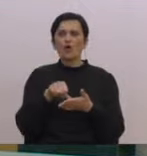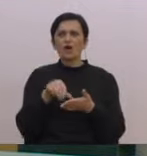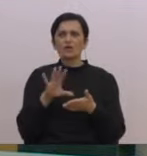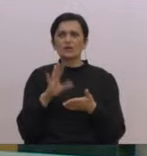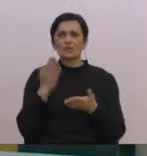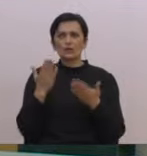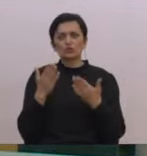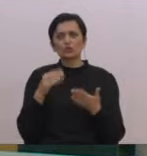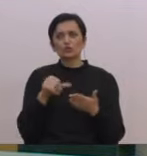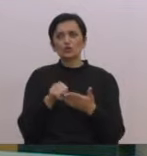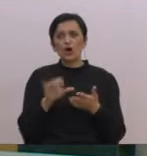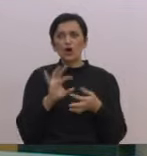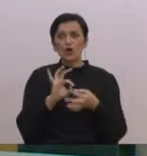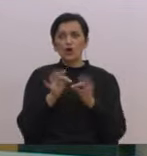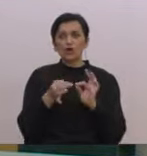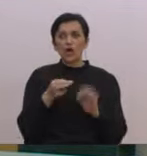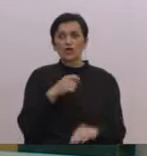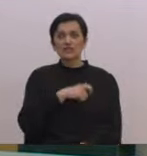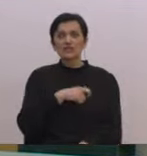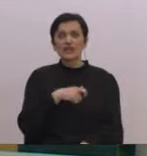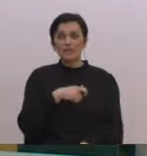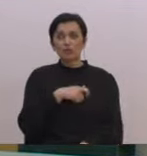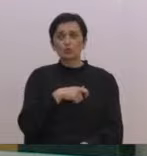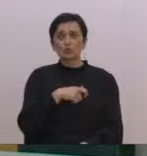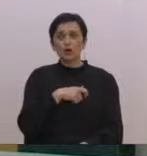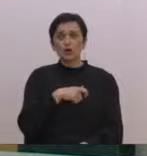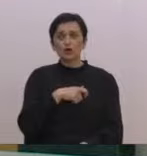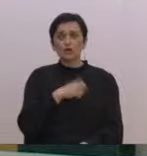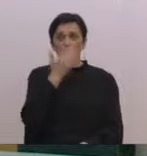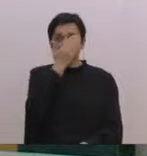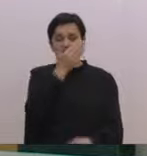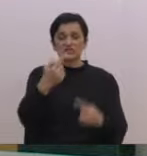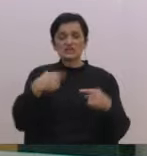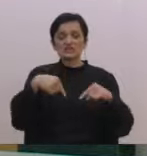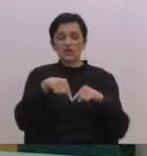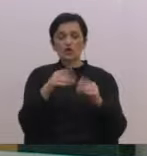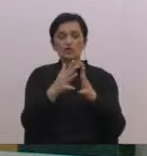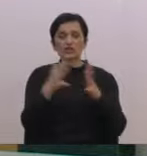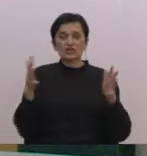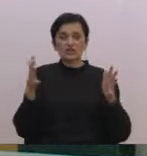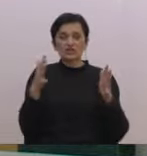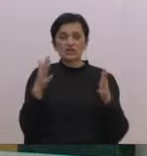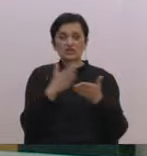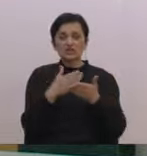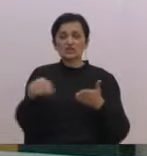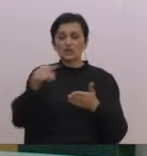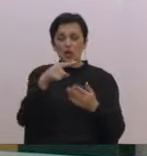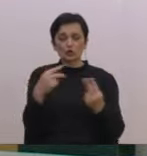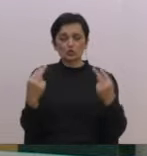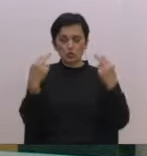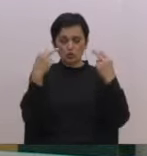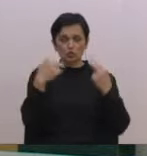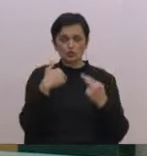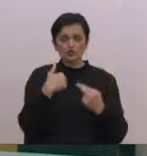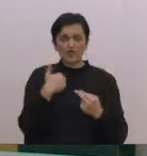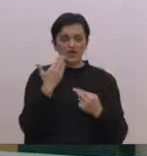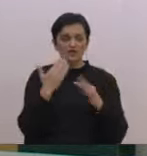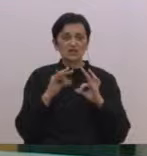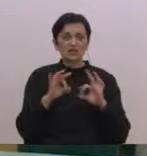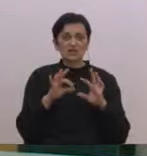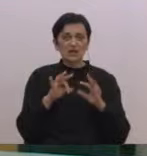are streba concretul deputate, s-a jucat doi bizali în dimineața, le ucuresc, ce e namusleps, cu